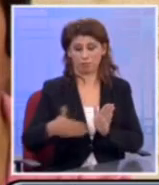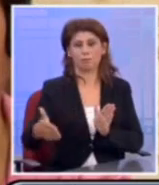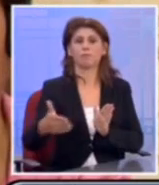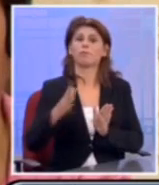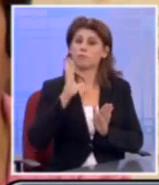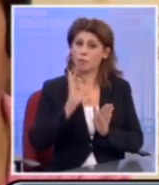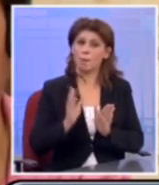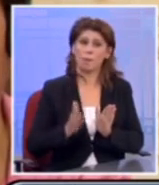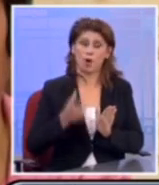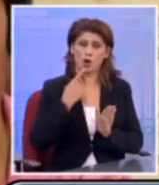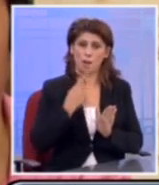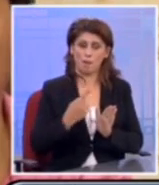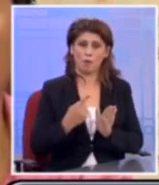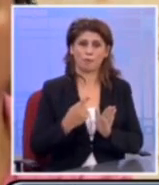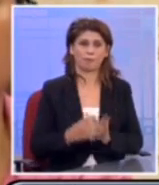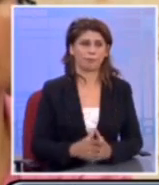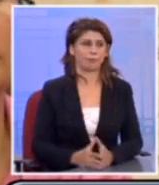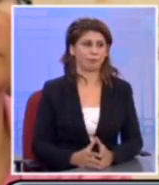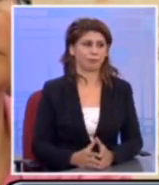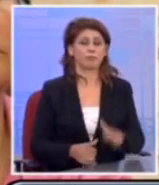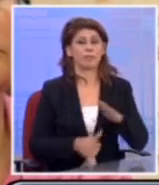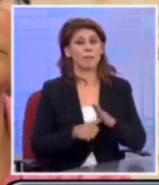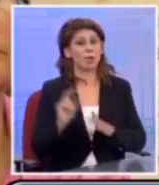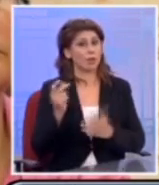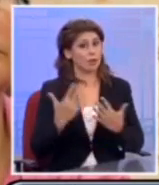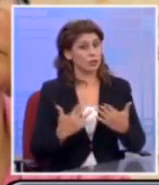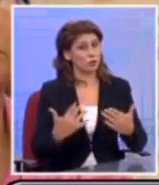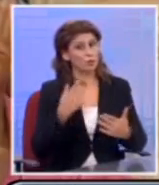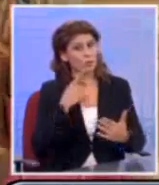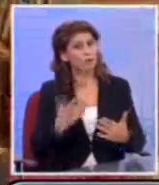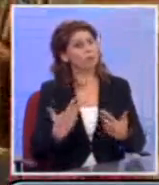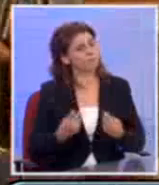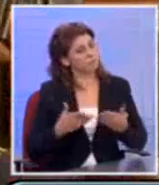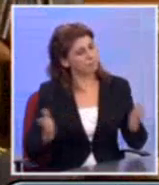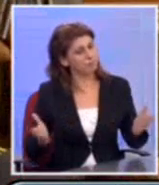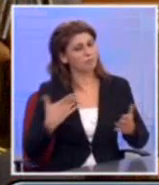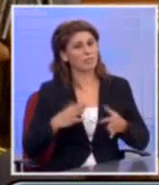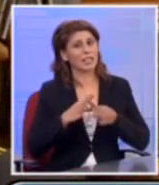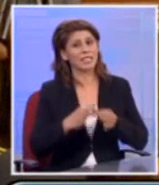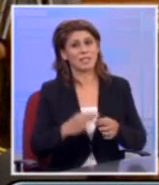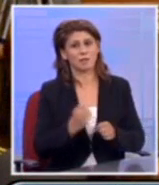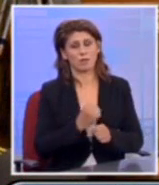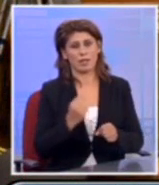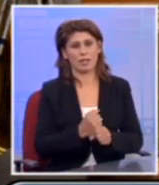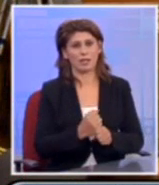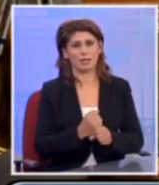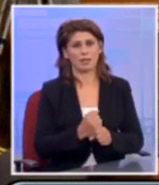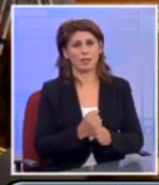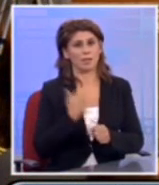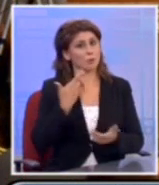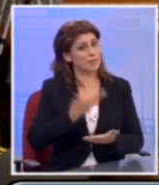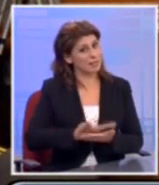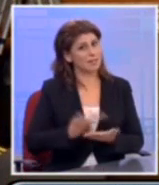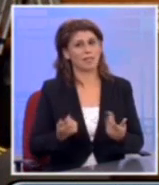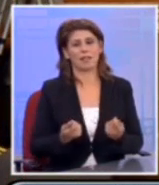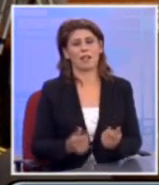πράγματι μπορώ να πω στην Πρόεδρο της Βουλής ότι είμαστε διατεθειμένοι να συνεχίσουμε την εργασία που μας ζητήσατε